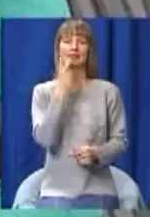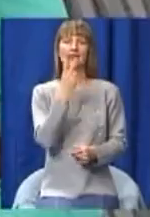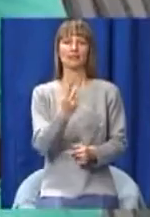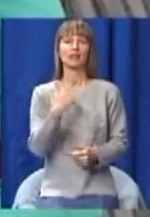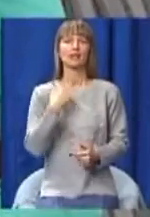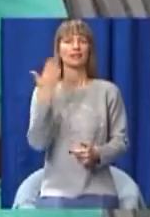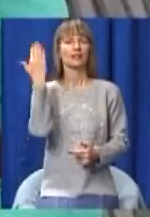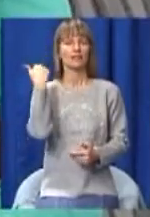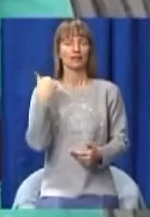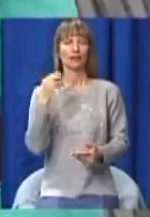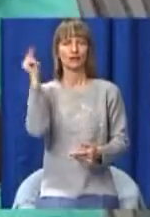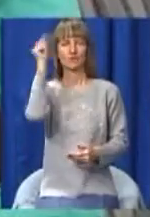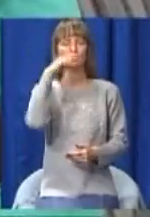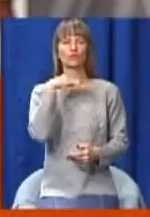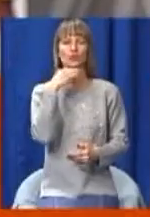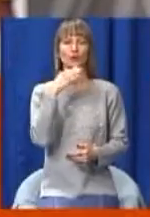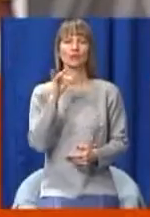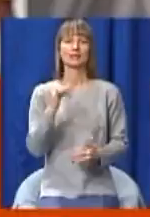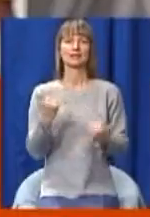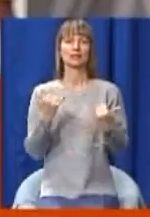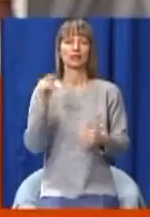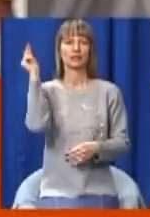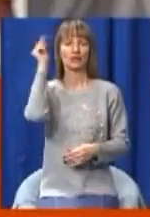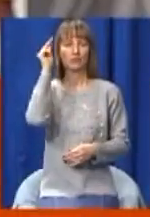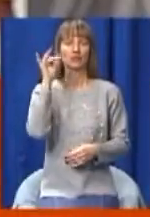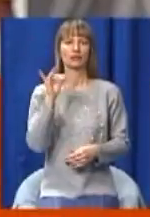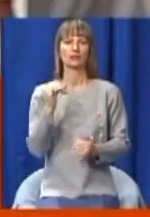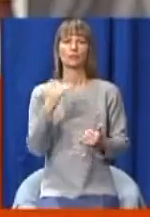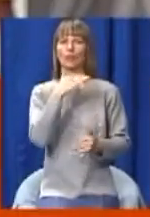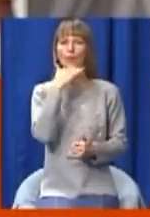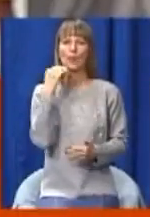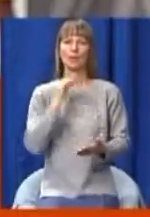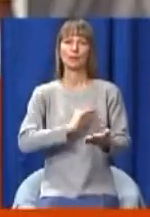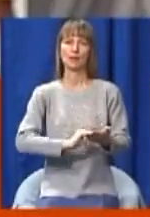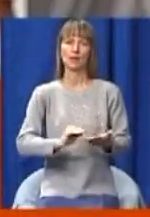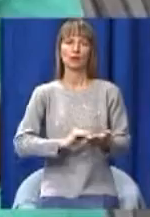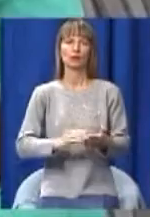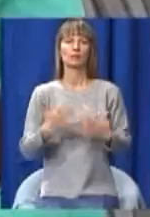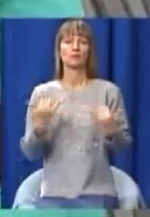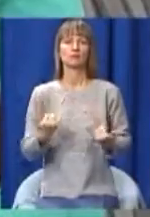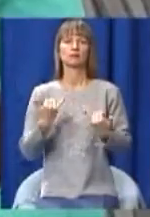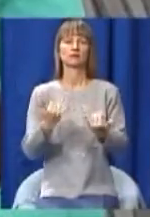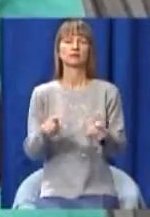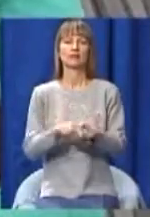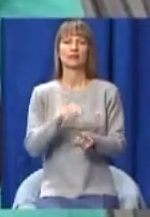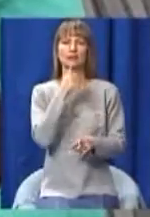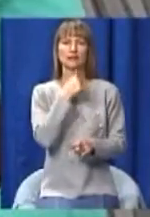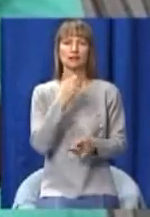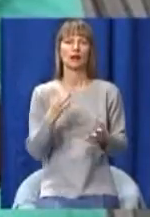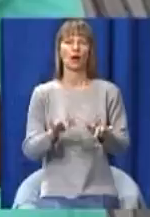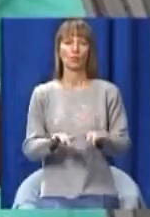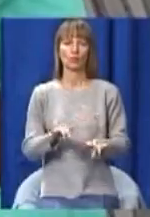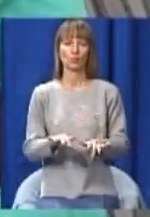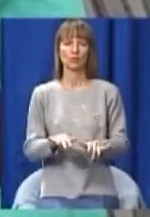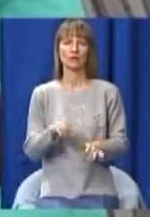я коли б ще писала, ще навчалась у школі, та навіть і зараз ще навчаюся, і взагалі пишу часто, а більш надаю перевагу таким засобам, як